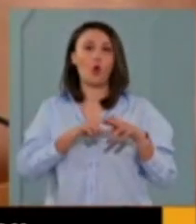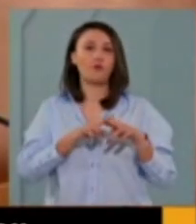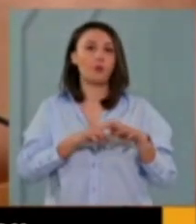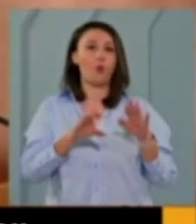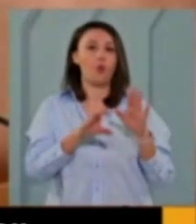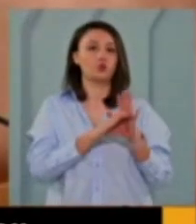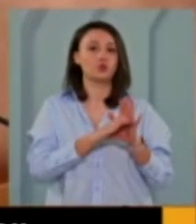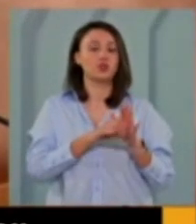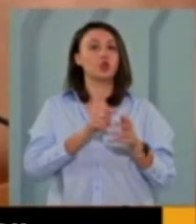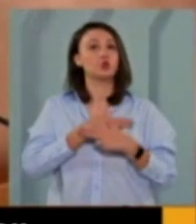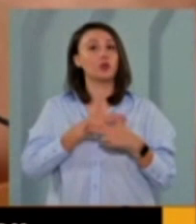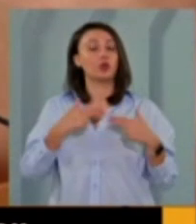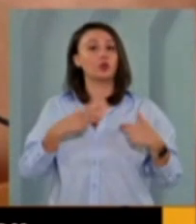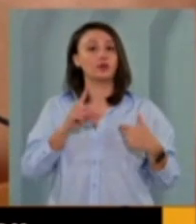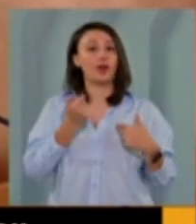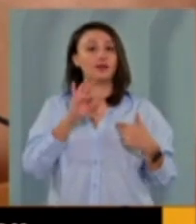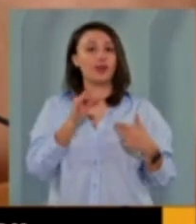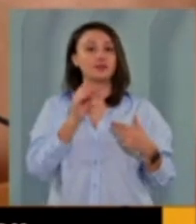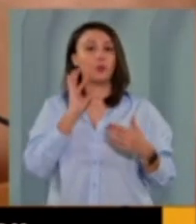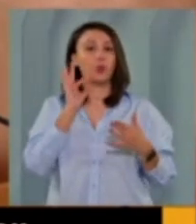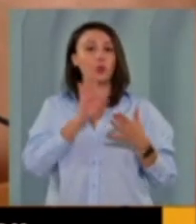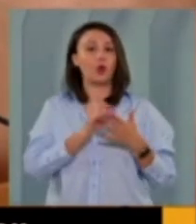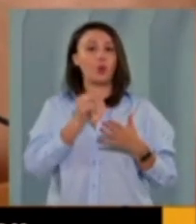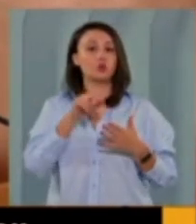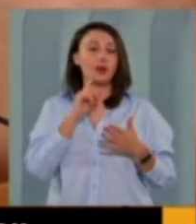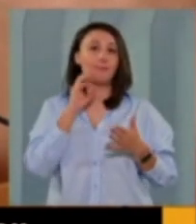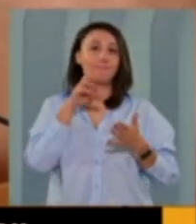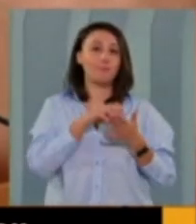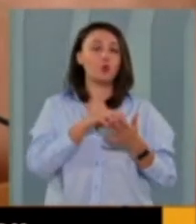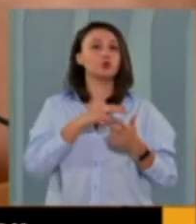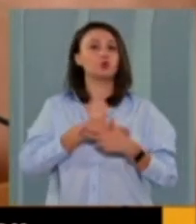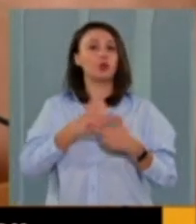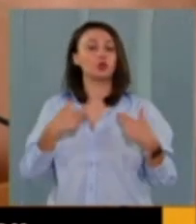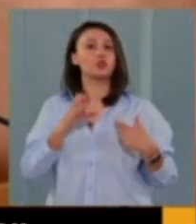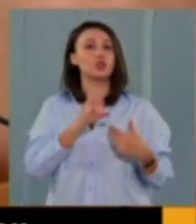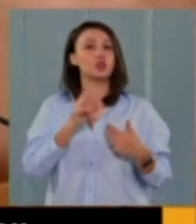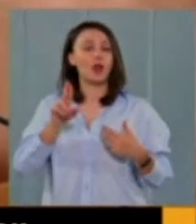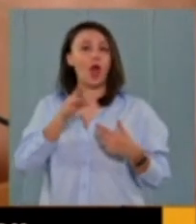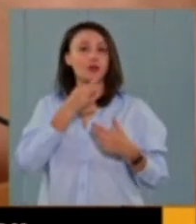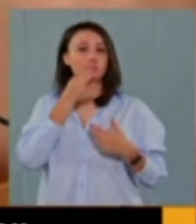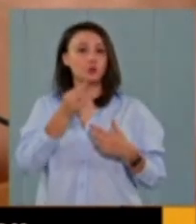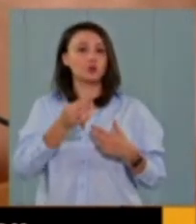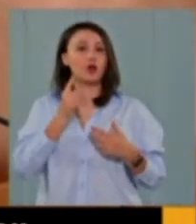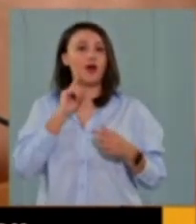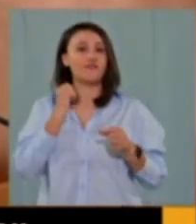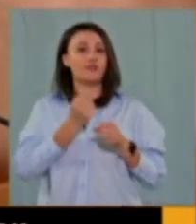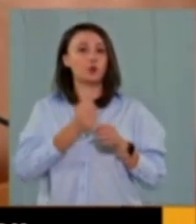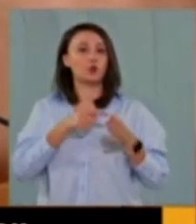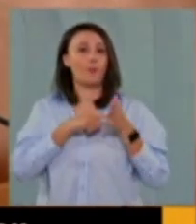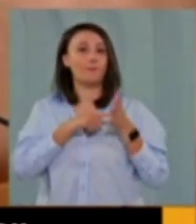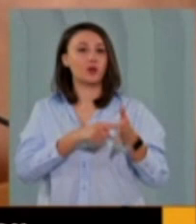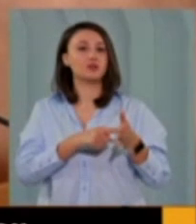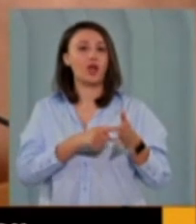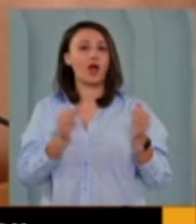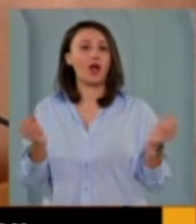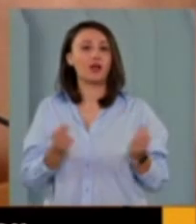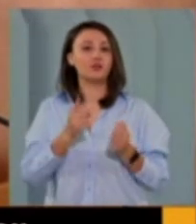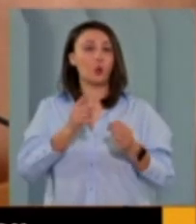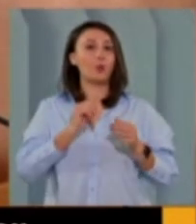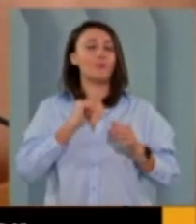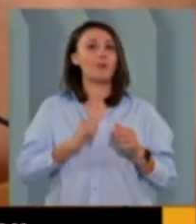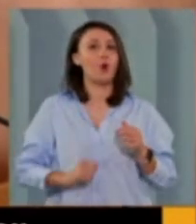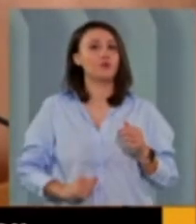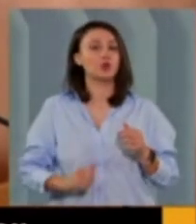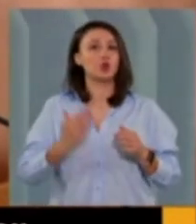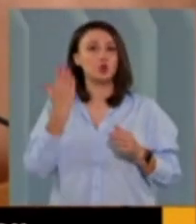judecătorul Cristi danileț propunerea usl pentru postul de judecător al CCR a afirmat că a făcut o prezentare a activității sale profesionale